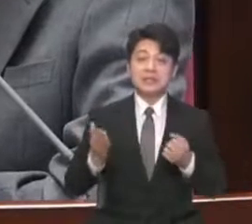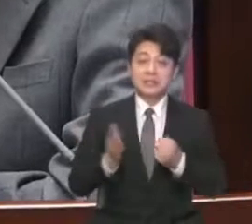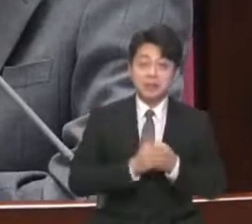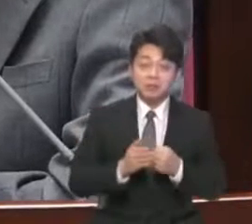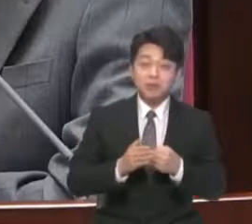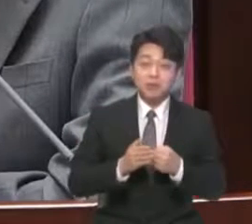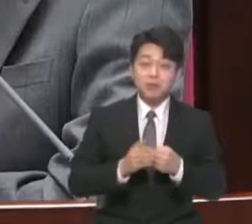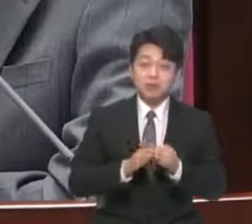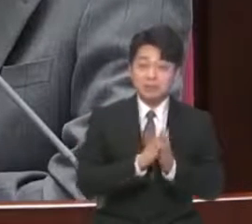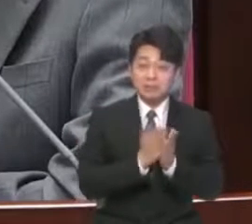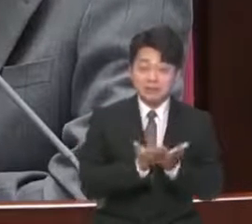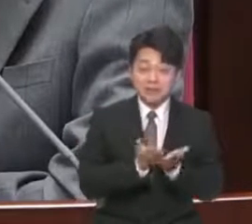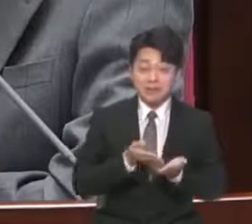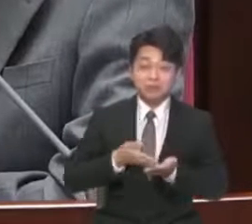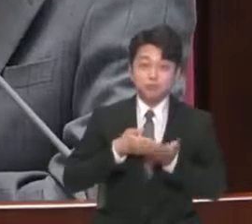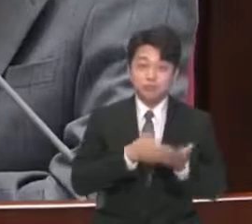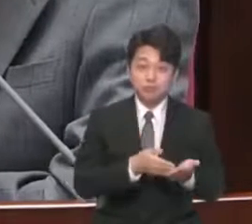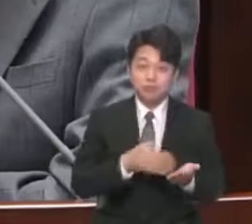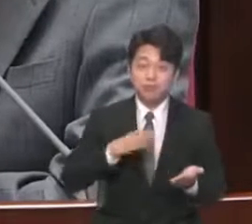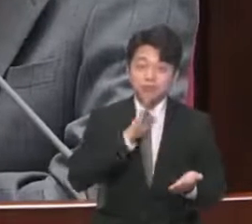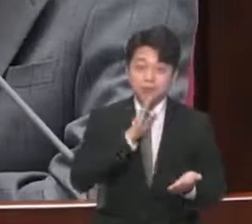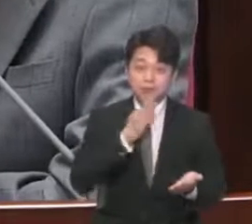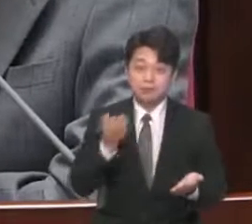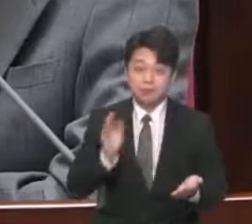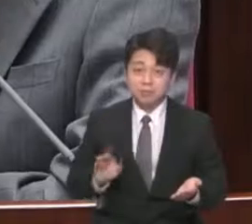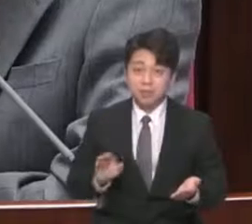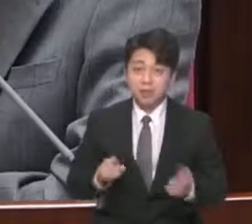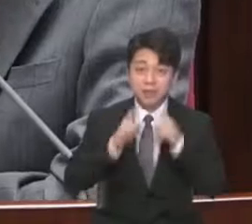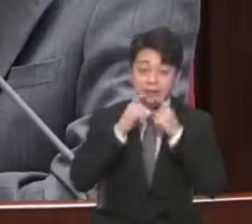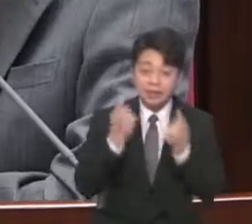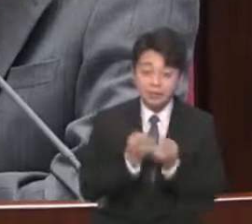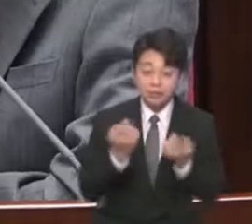개인의 사적인 일이잖아요. 유학가는.